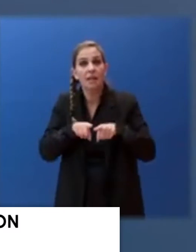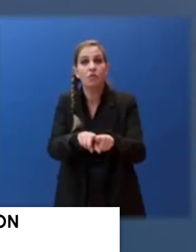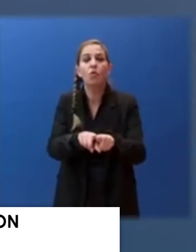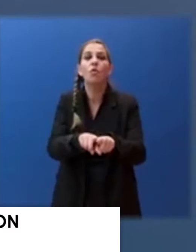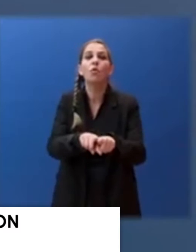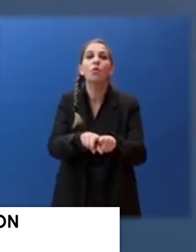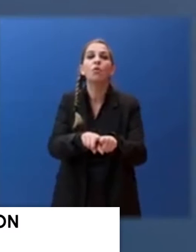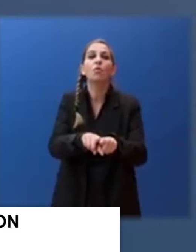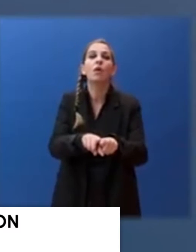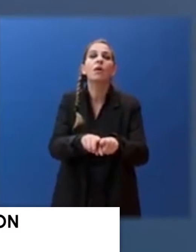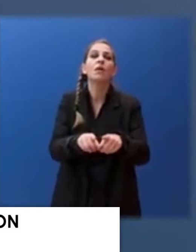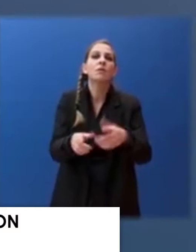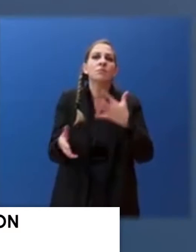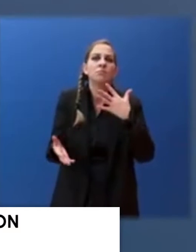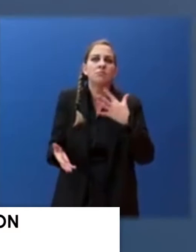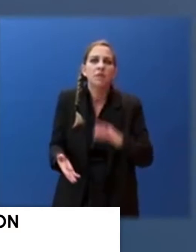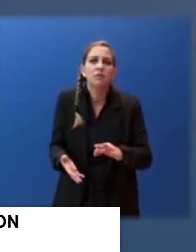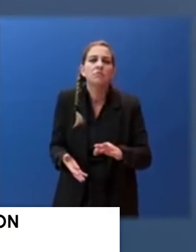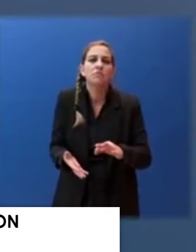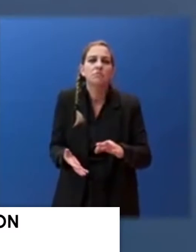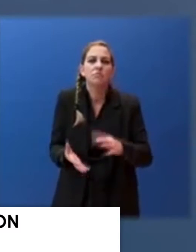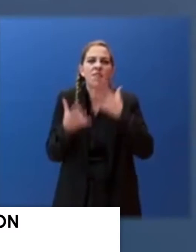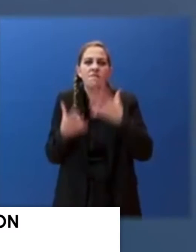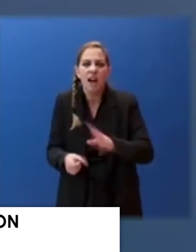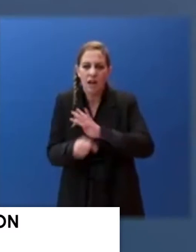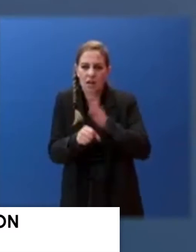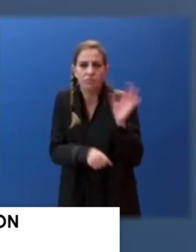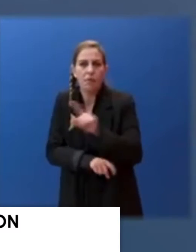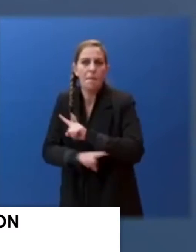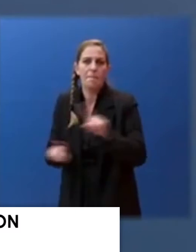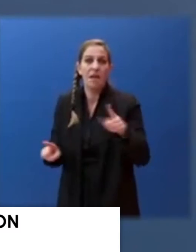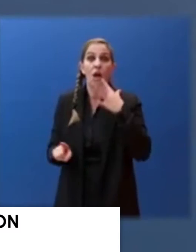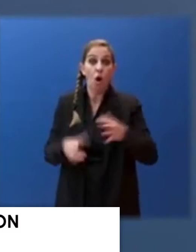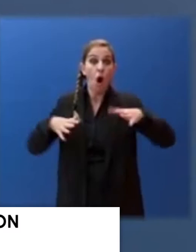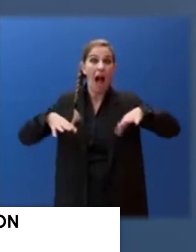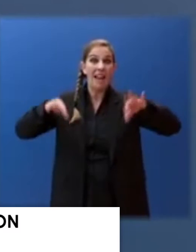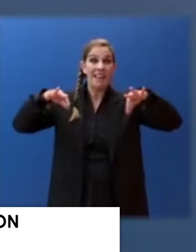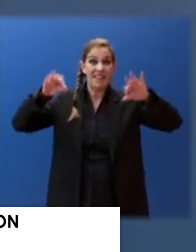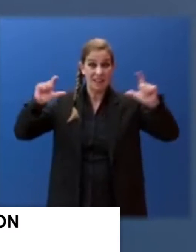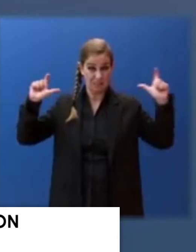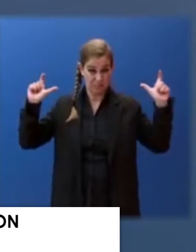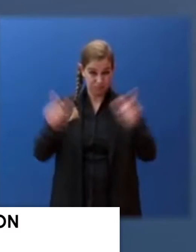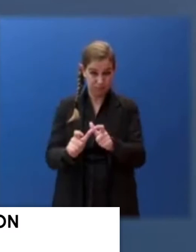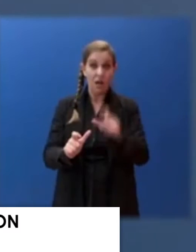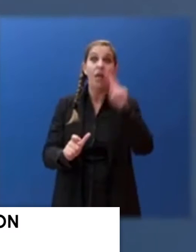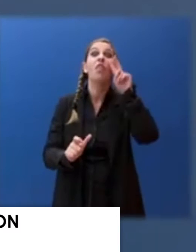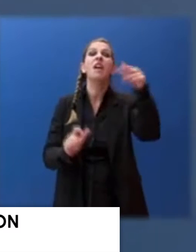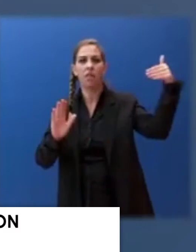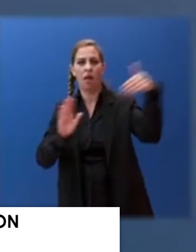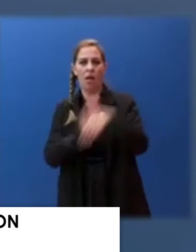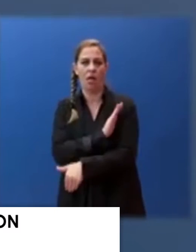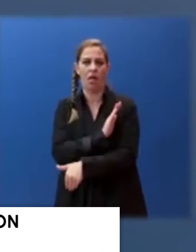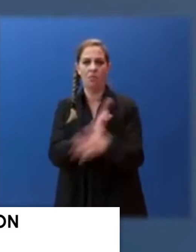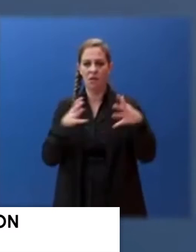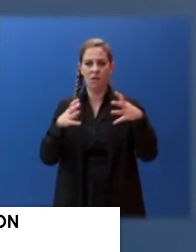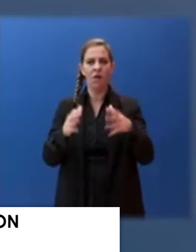αριθμού των κρουσμάτων. Γιατί, κακά τα ψέματα, τις πρώτες ημέρες δεν είδαμε αυτή την πτώση που περιμέναμε εξαιτίας του γεγονότος ότι ήταν